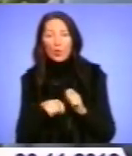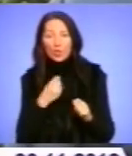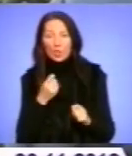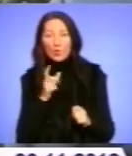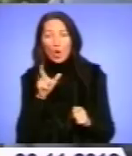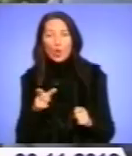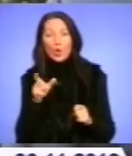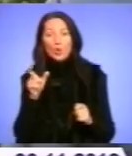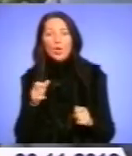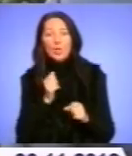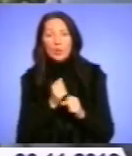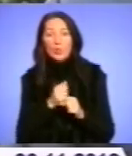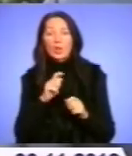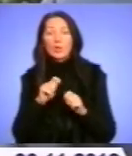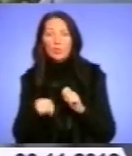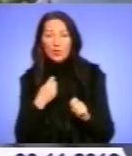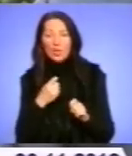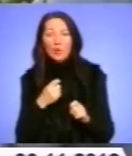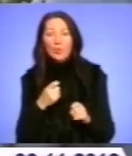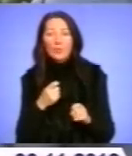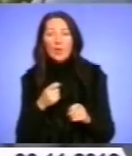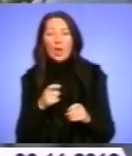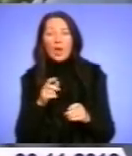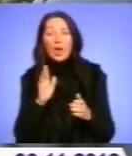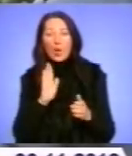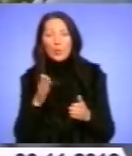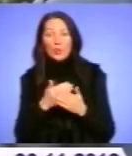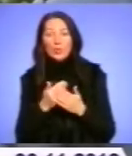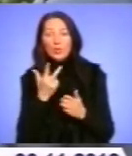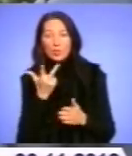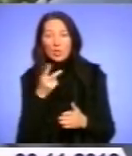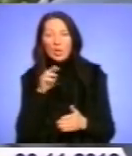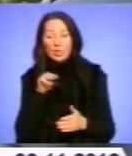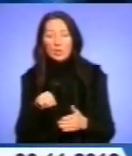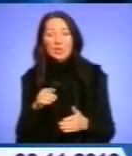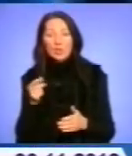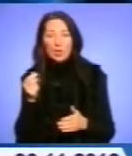завданий лісовому господарству, так сказати, буде сягати десь приблизно до 3000 гривень.